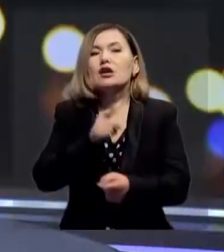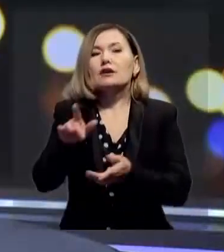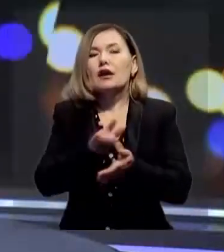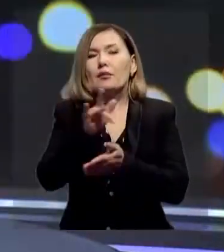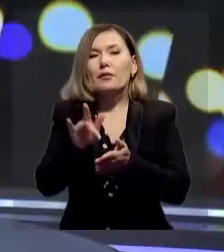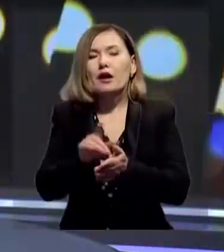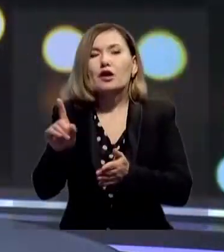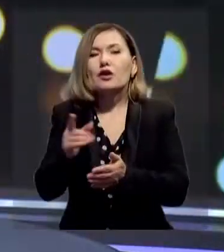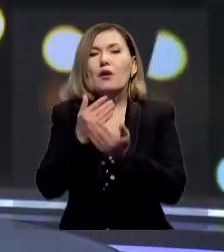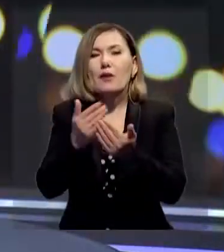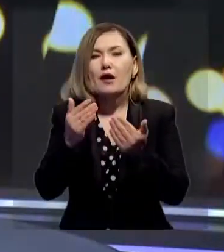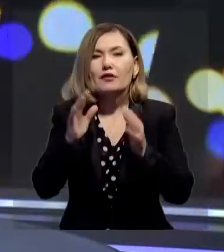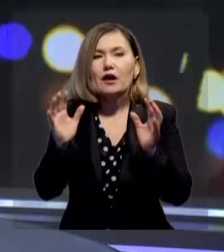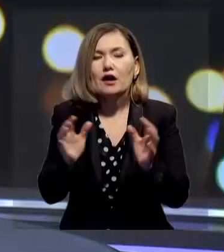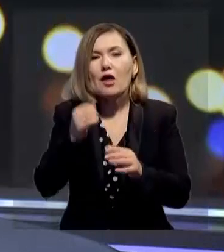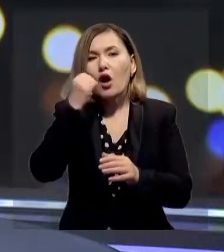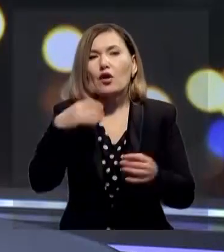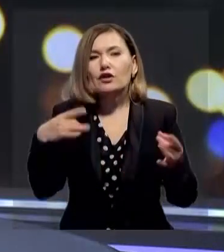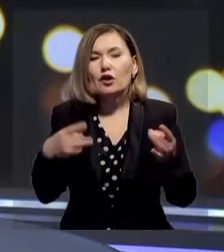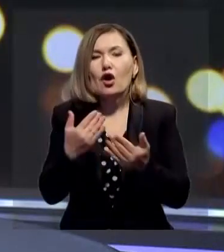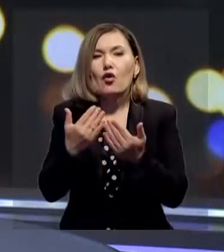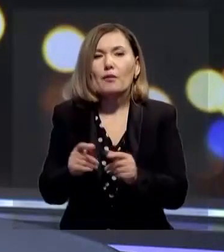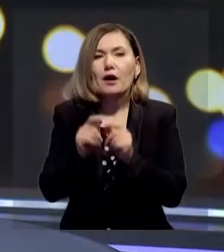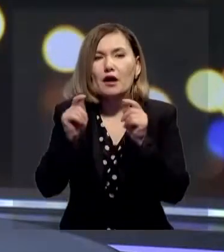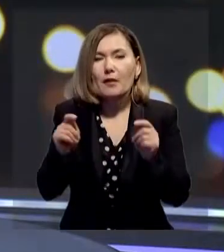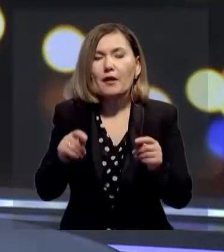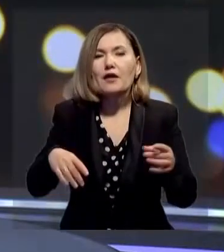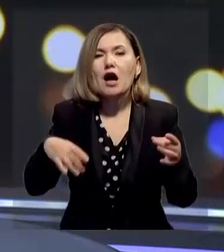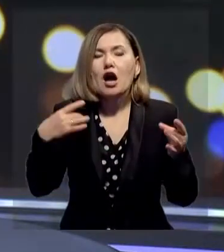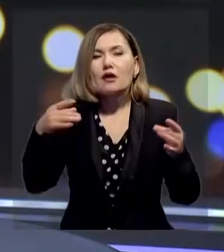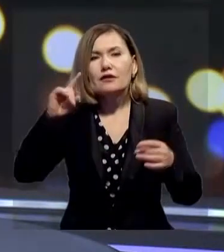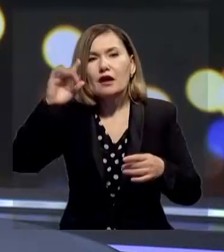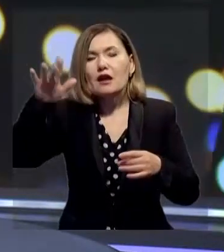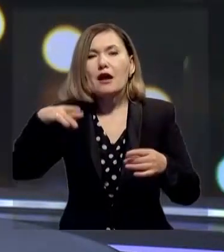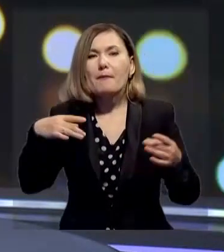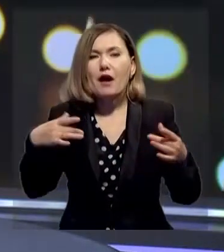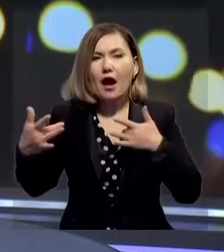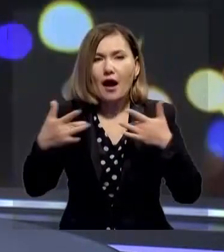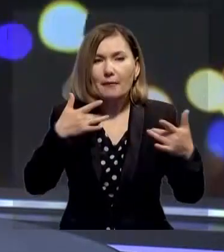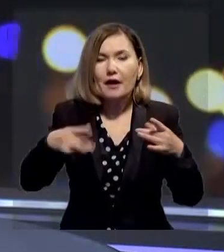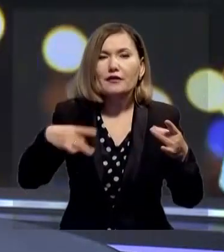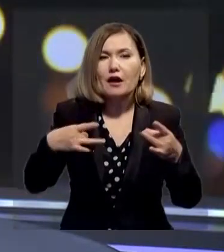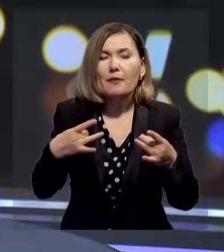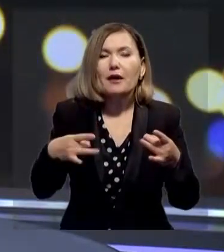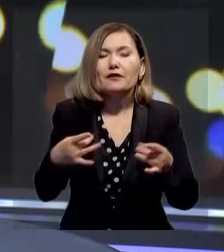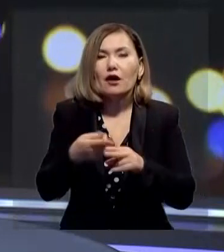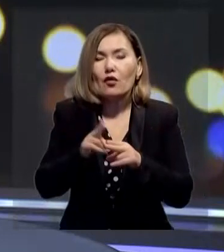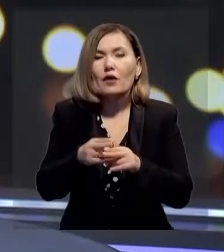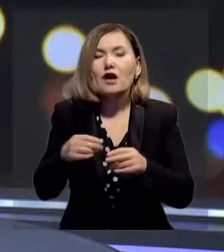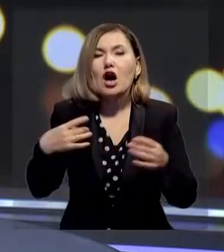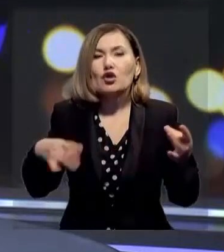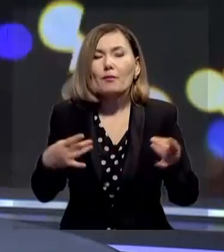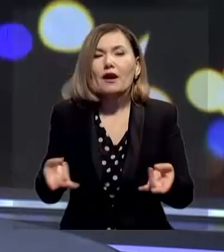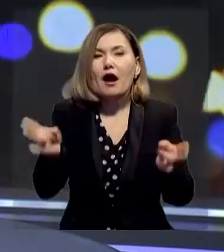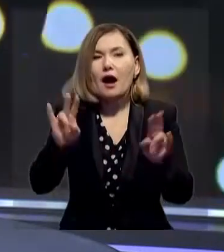Жезқазған музейінде сақтаулы тұрған көне домбыралар көрмеге шығарылды. Дүлдүл әншілер мен дәулескер күйшілердің қолтаңбасы қалған мұраларды алғашқы